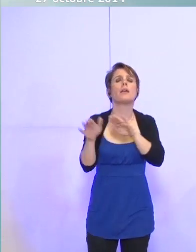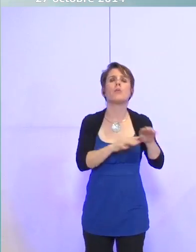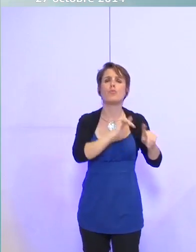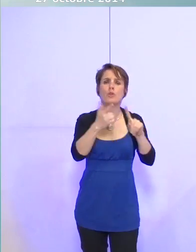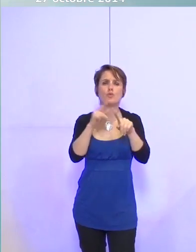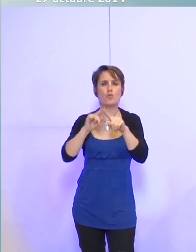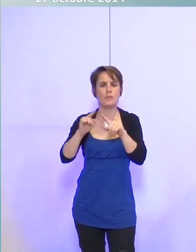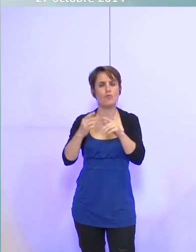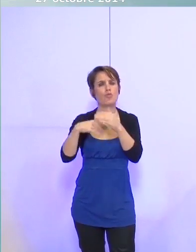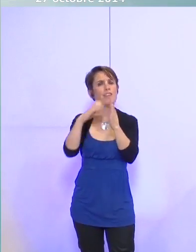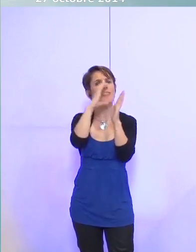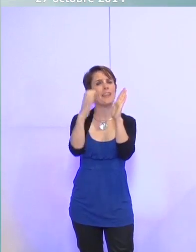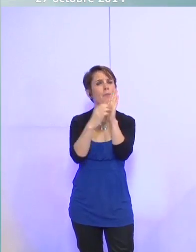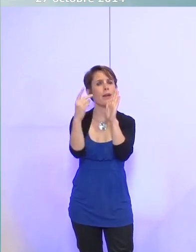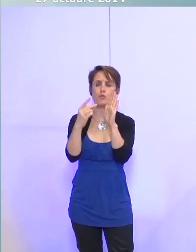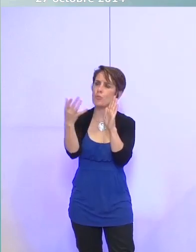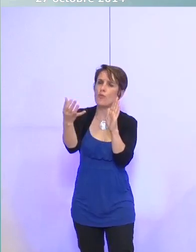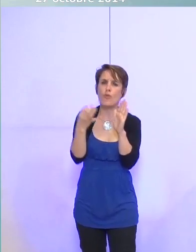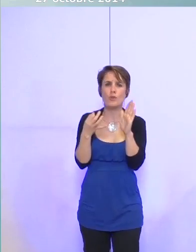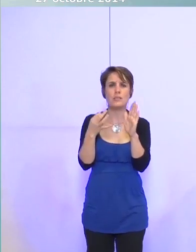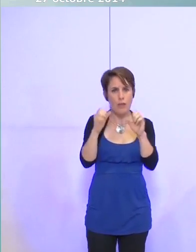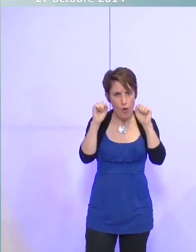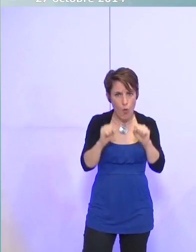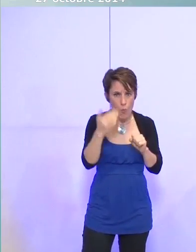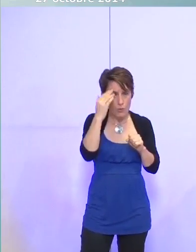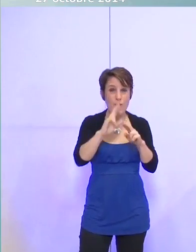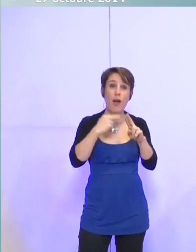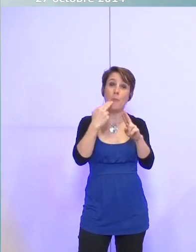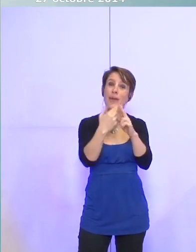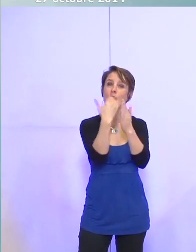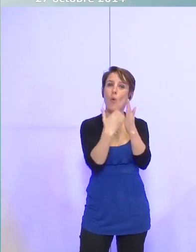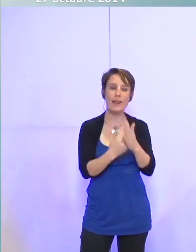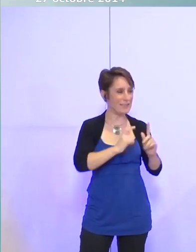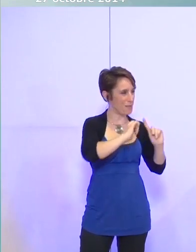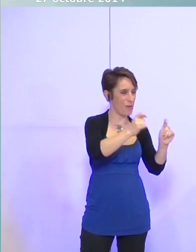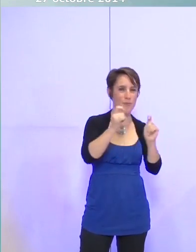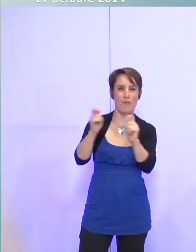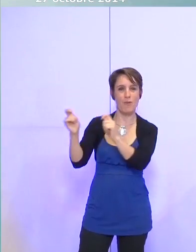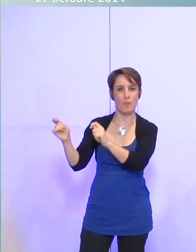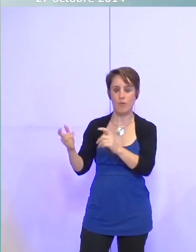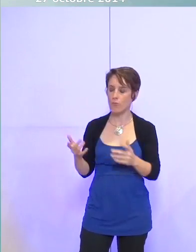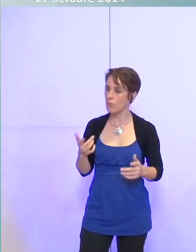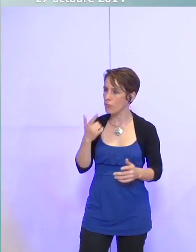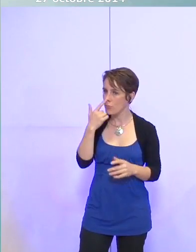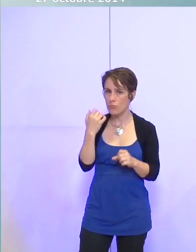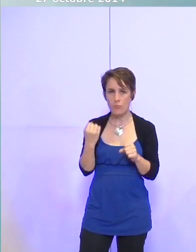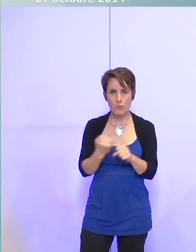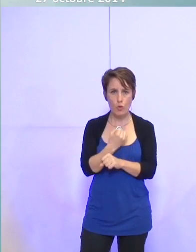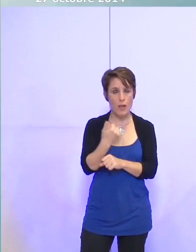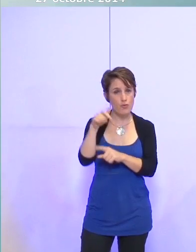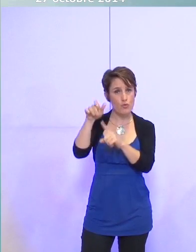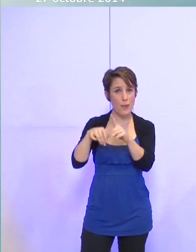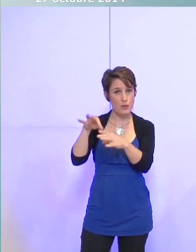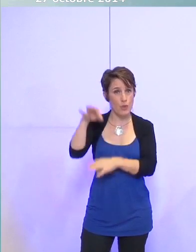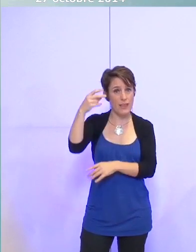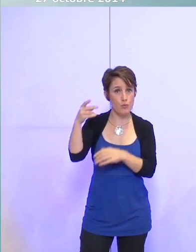délibération, vous dites que l'on peut même avoir la liste des prénoms attribués. Je trouve que c'est un peu dommage que ce soit un élu de notre groupe qui vous